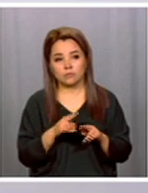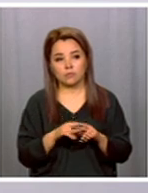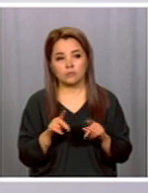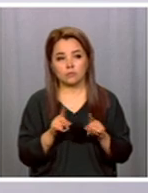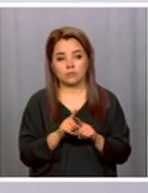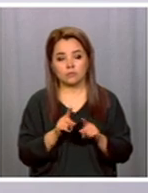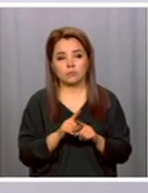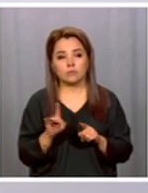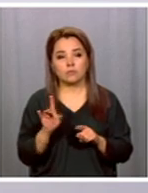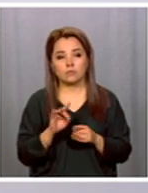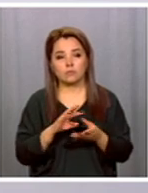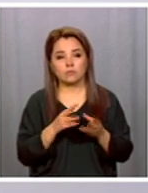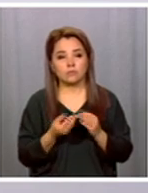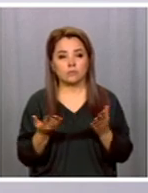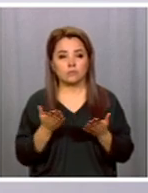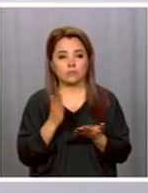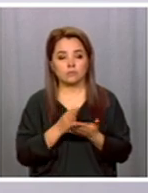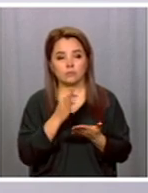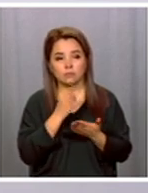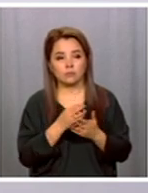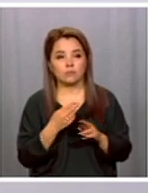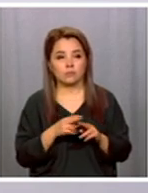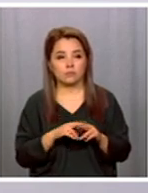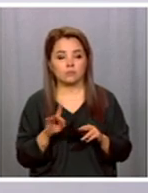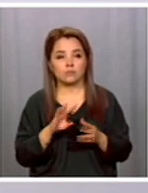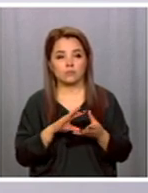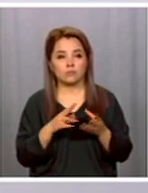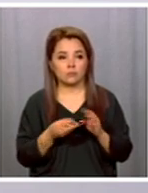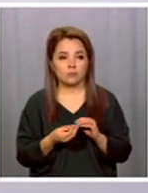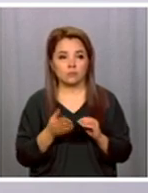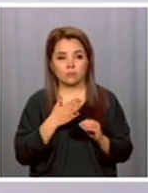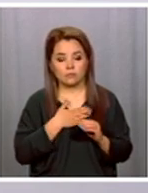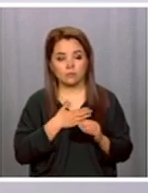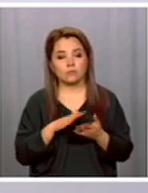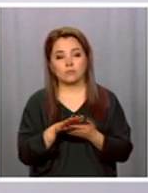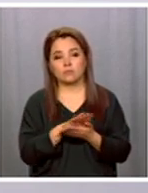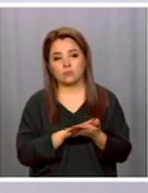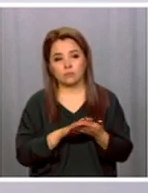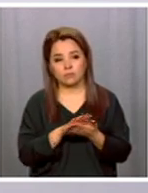қалай болады деген сұрақ туындайды. Оның өлшемдері ешқашанда